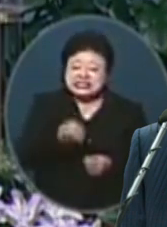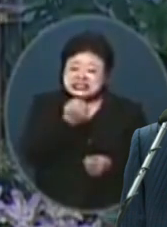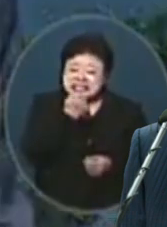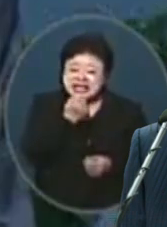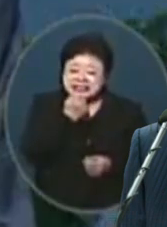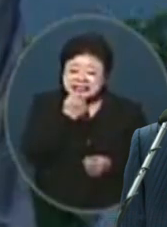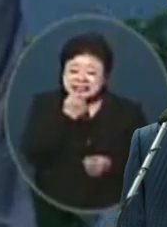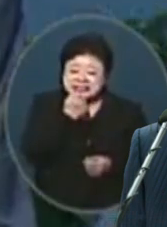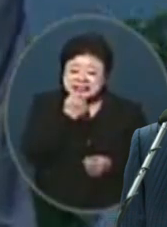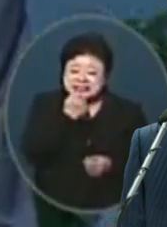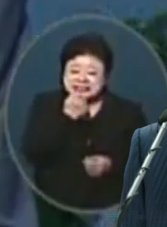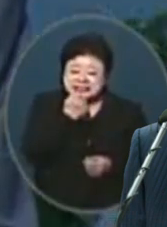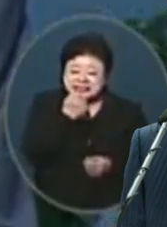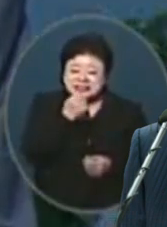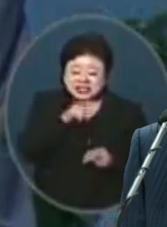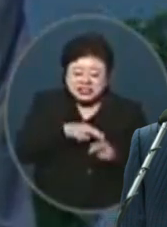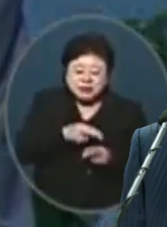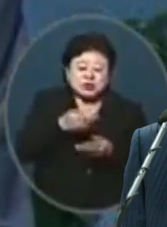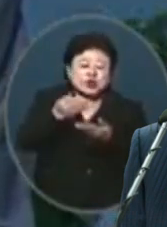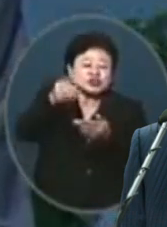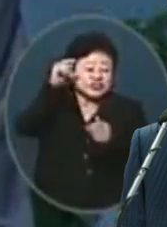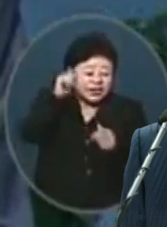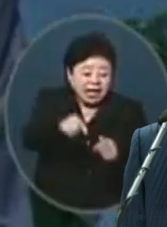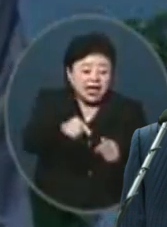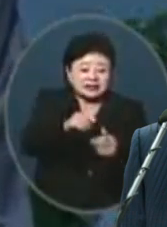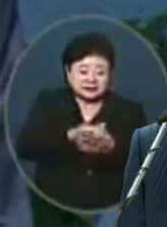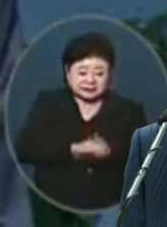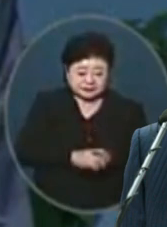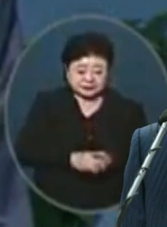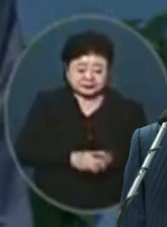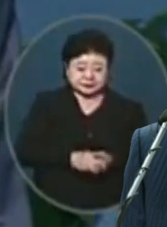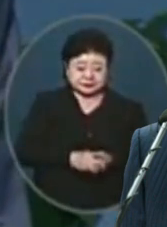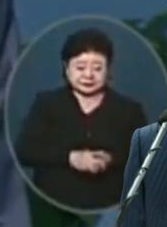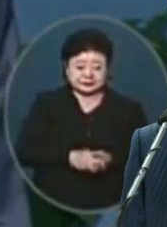이삭을 제물로 드려라.